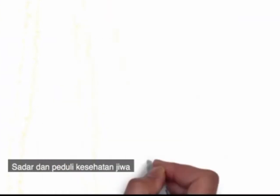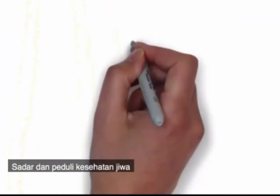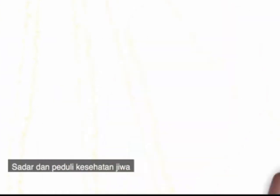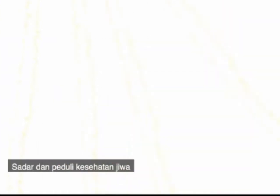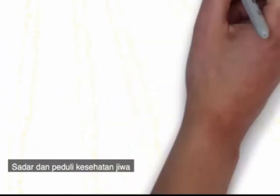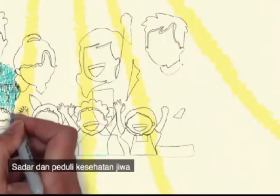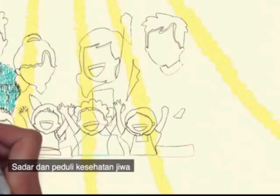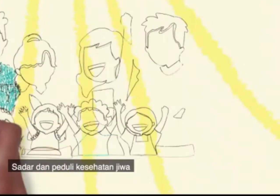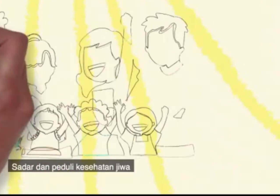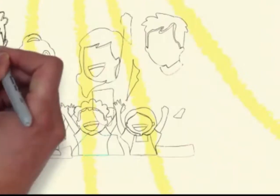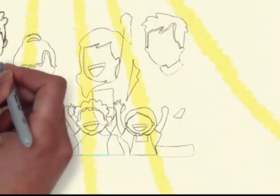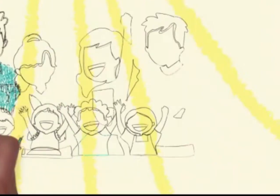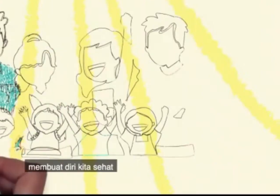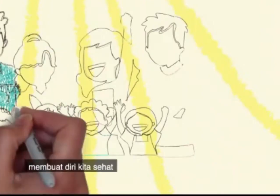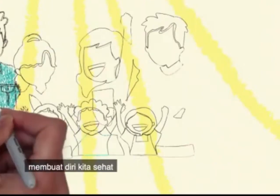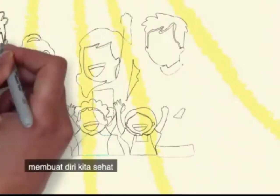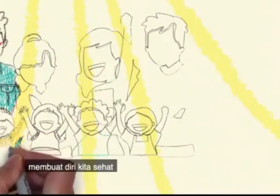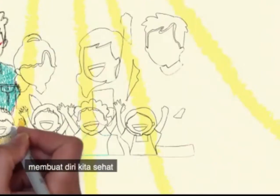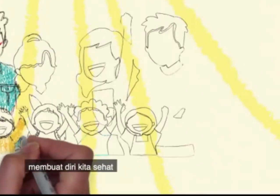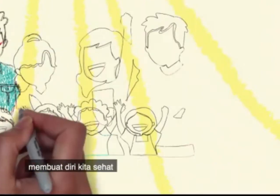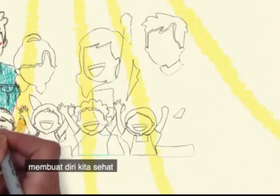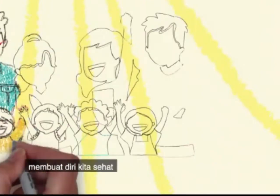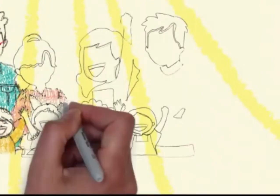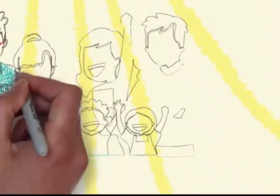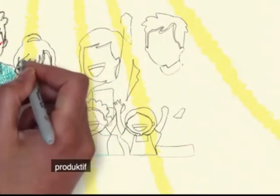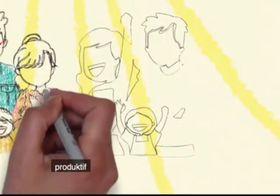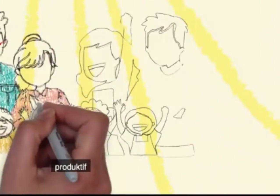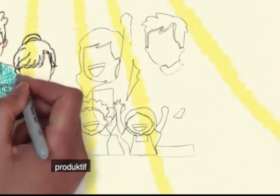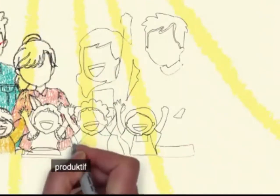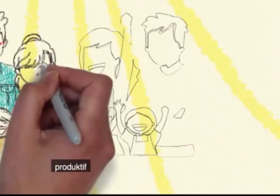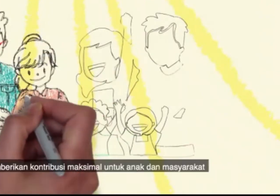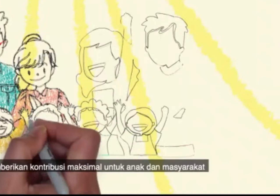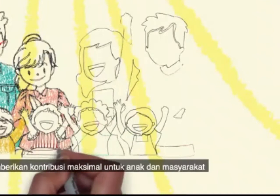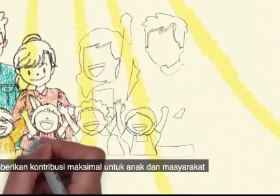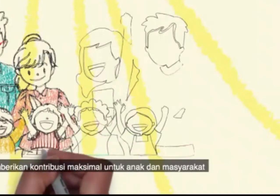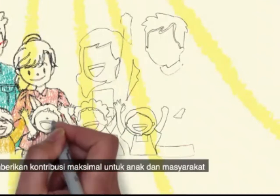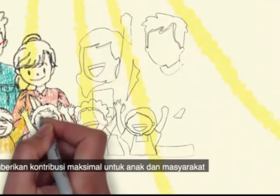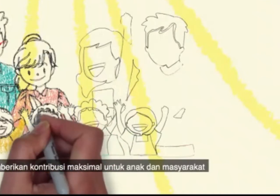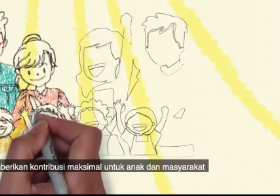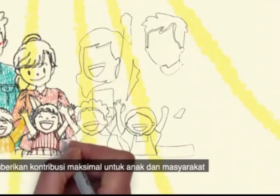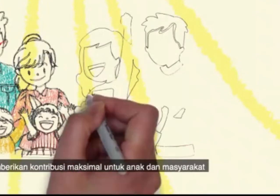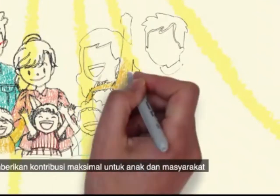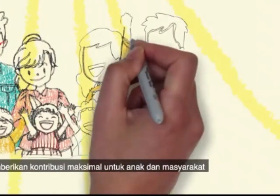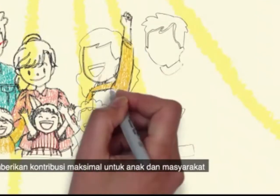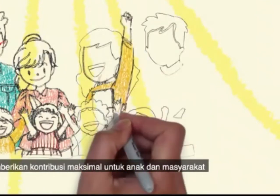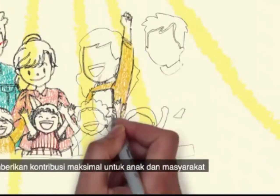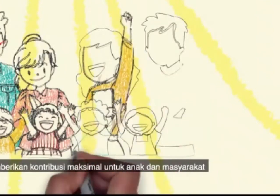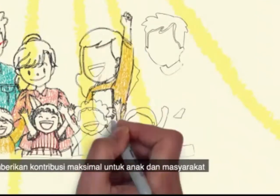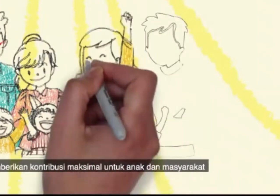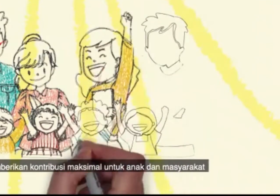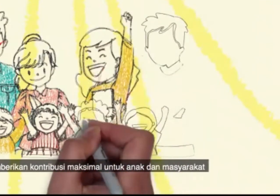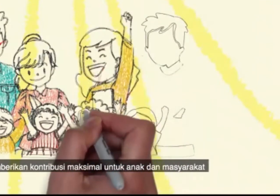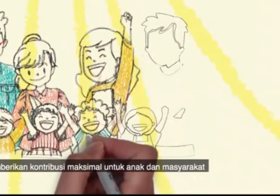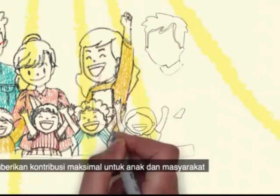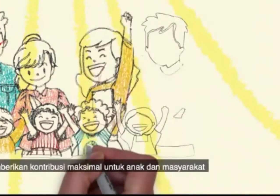Sadar dan peduli kesehatan jiwa membuat diri kita sehat, produktif, dan mampu memberikan kontribusi